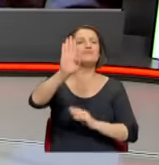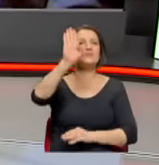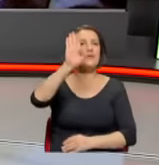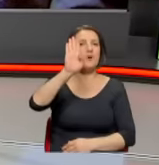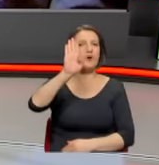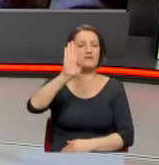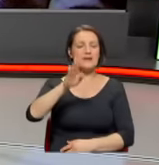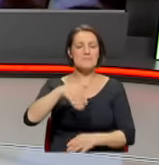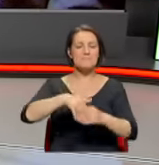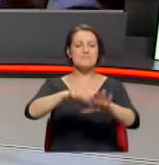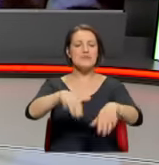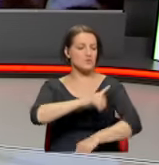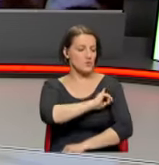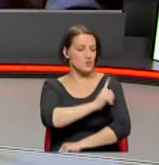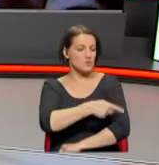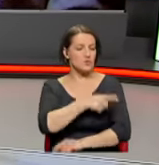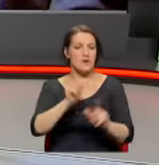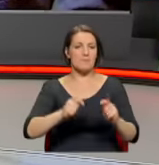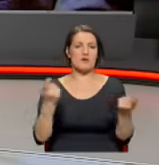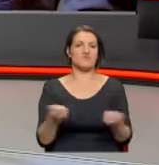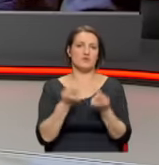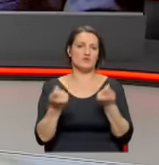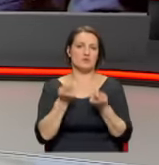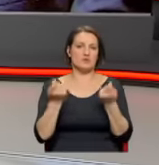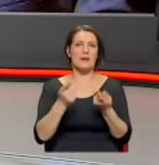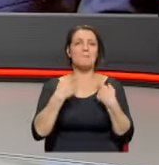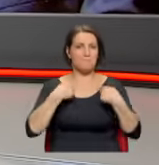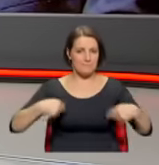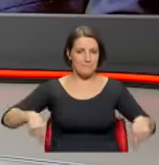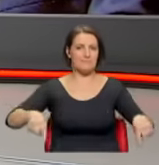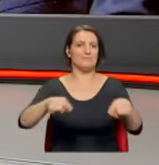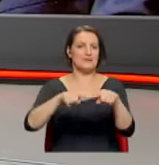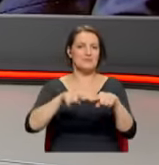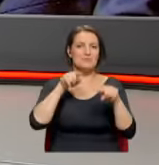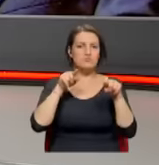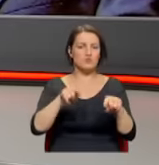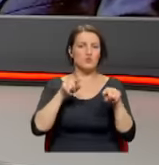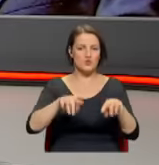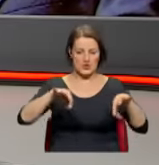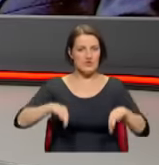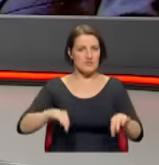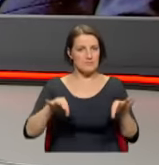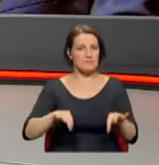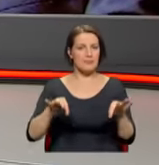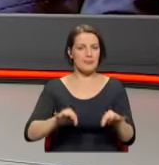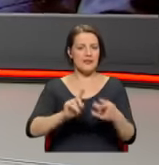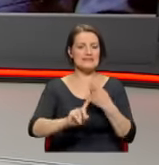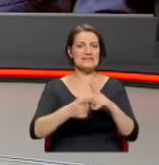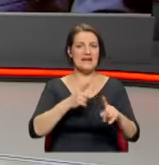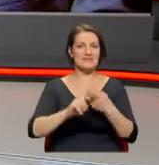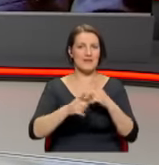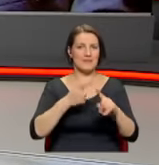demokrasisini, meclisini güçlendirmeye çalıştı. Ve biz bunu adeta şimdi